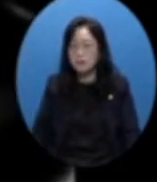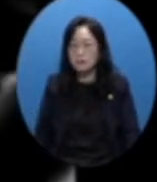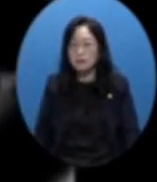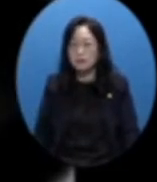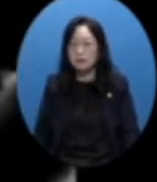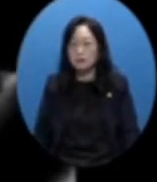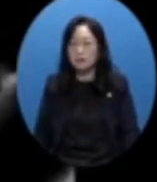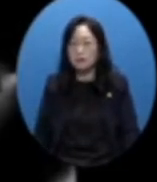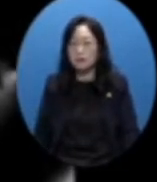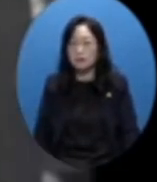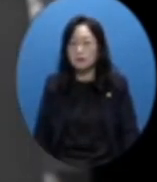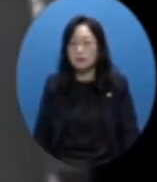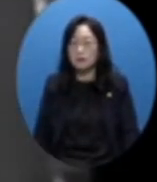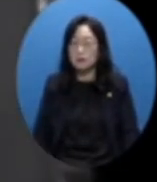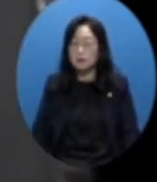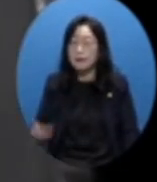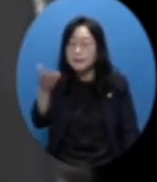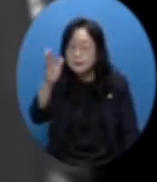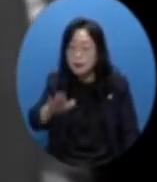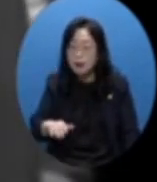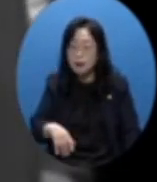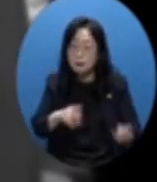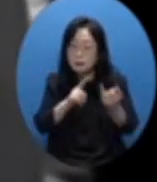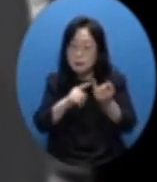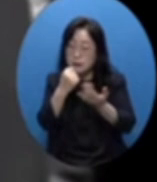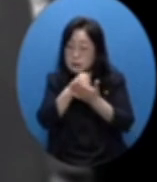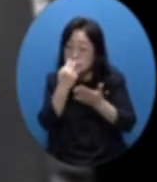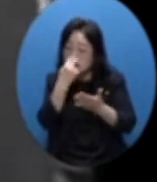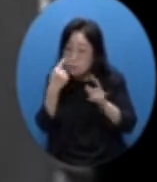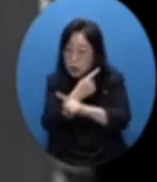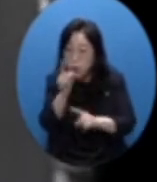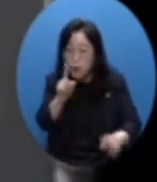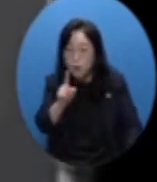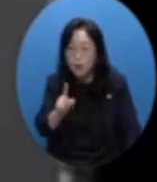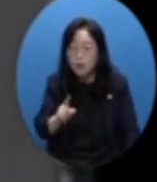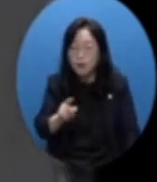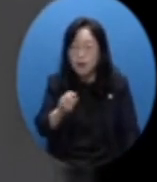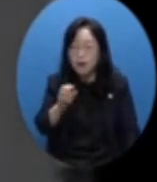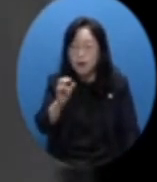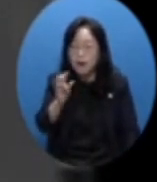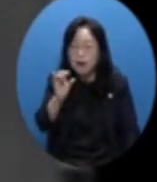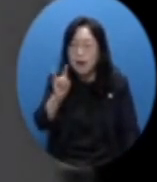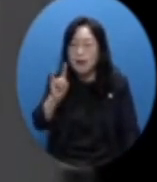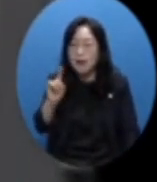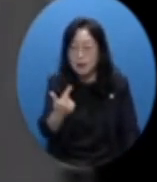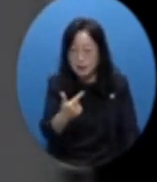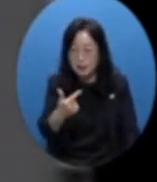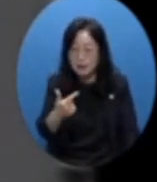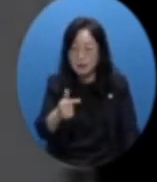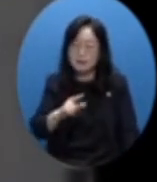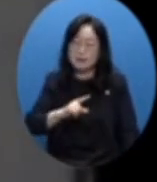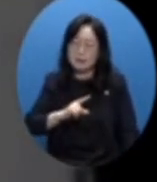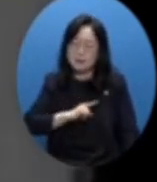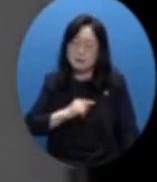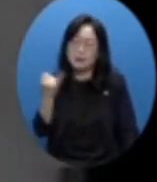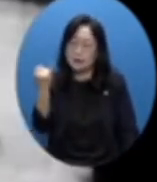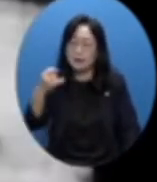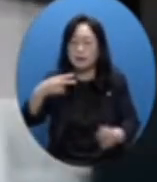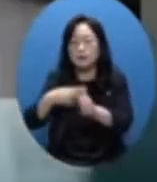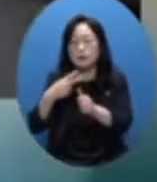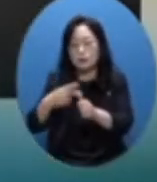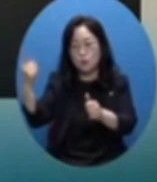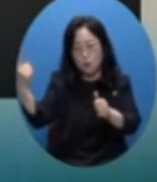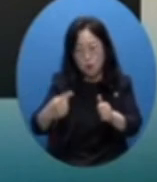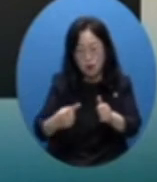2분의 운명을 바꾸는 것은 앤 설리반 이라고 하는 선생님입니다 n 싸게 반 선생님이 왔어 그녀의